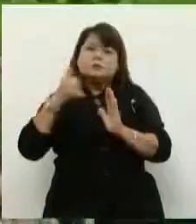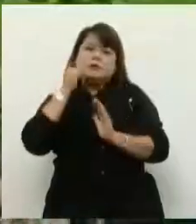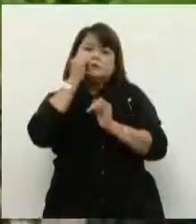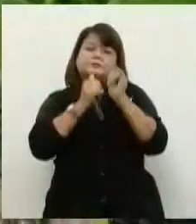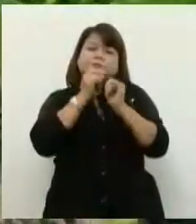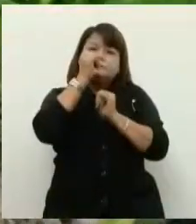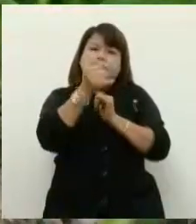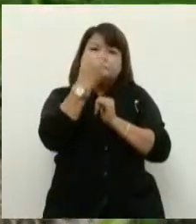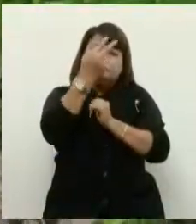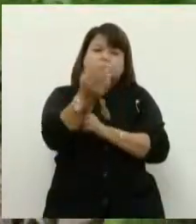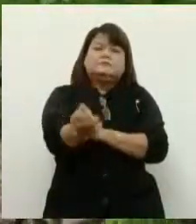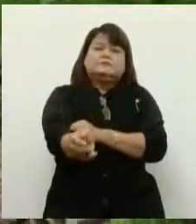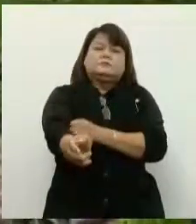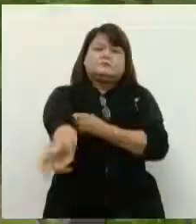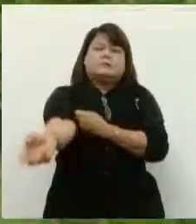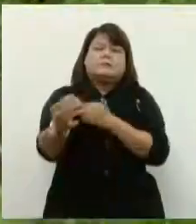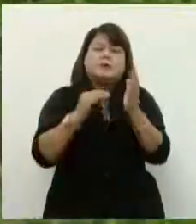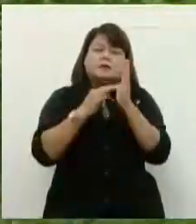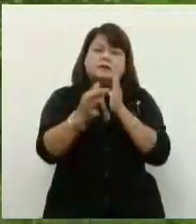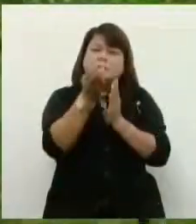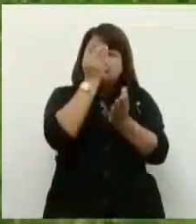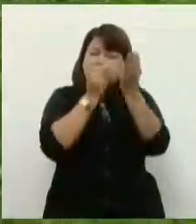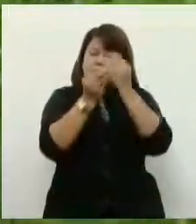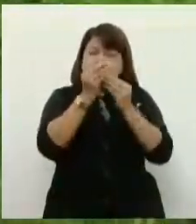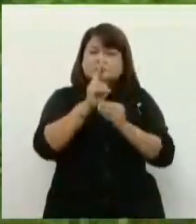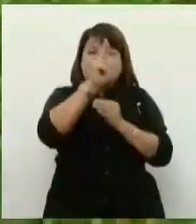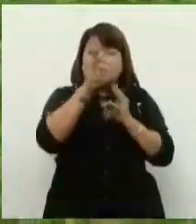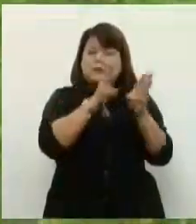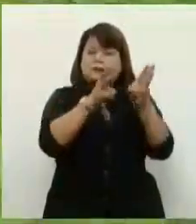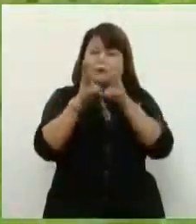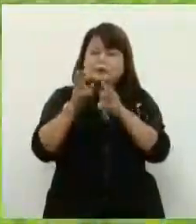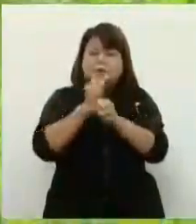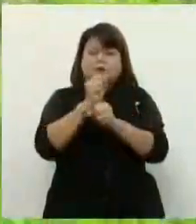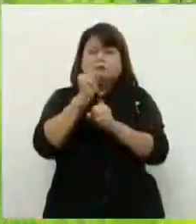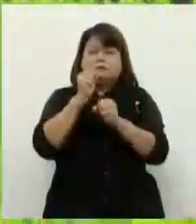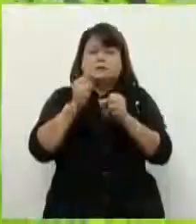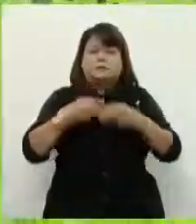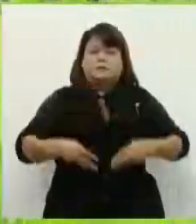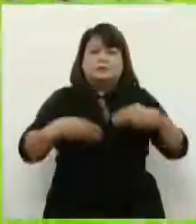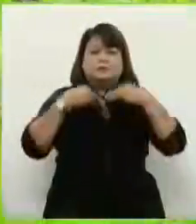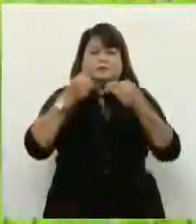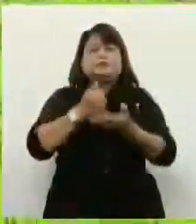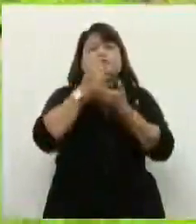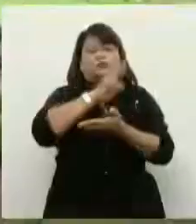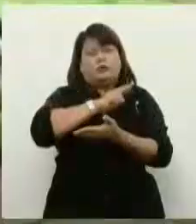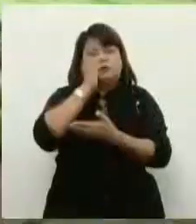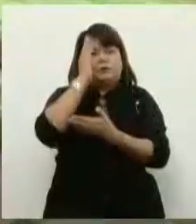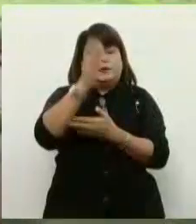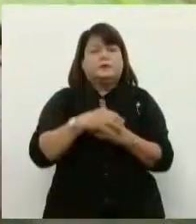ครงการเพื่อศึกษาและนำไปใช้เป็นแนวทางการดำรงชีวิตแบบพึ่งพาตนเองต่อไป